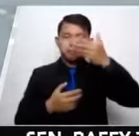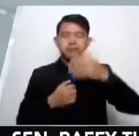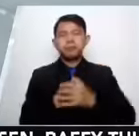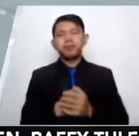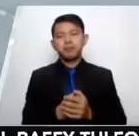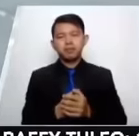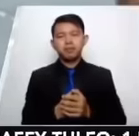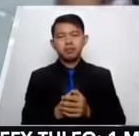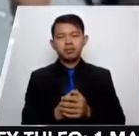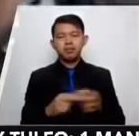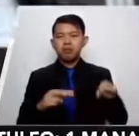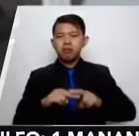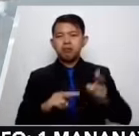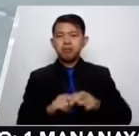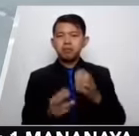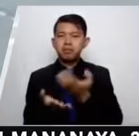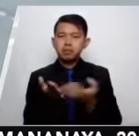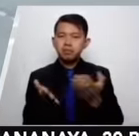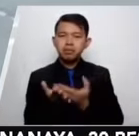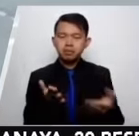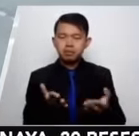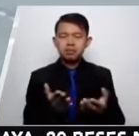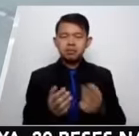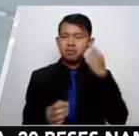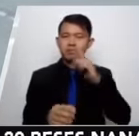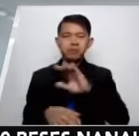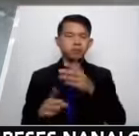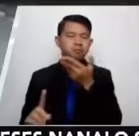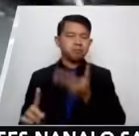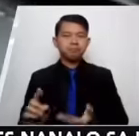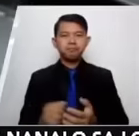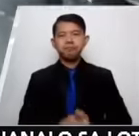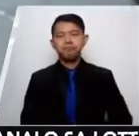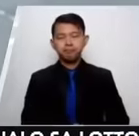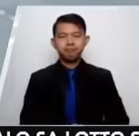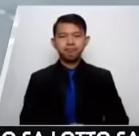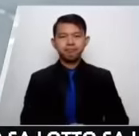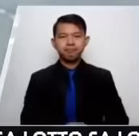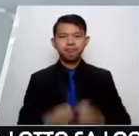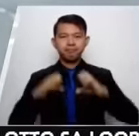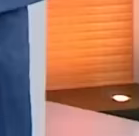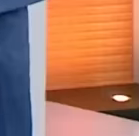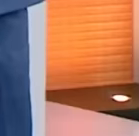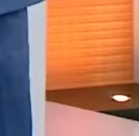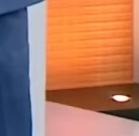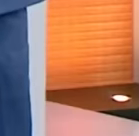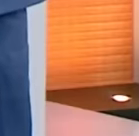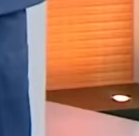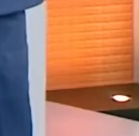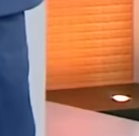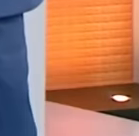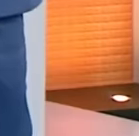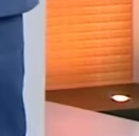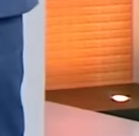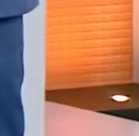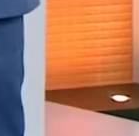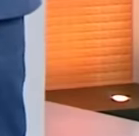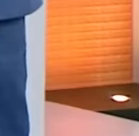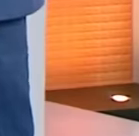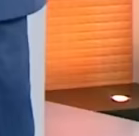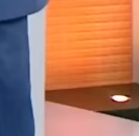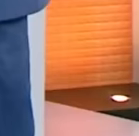ang unang balita mula rito sa Caloocan. Ako po si James Agustin para sa GMA Integrated News. Igan, mauna ka sa mga